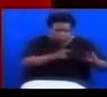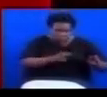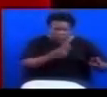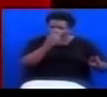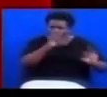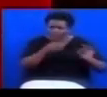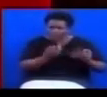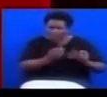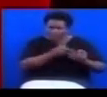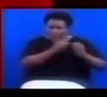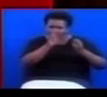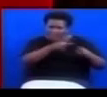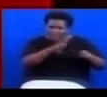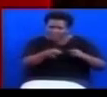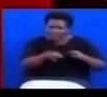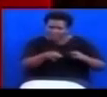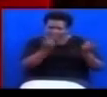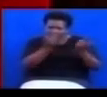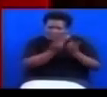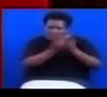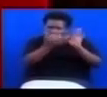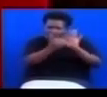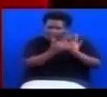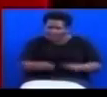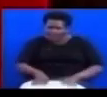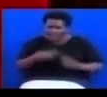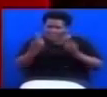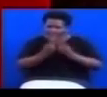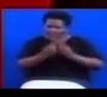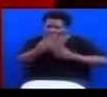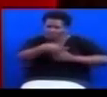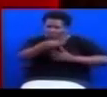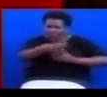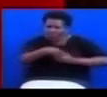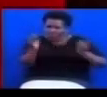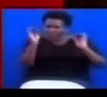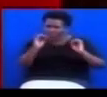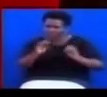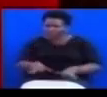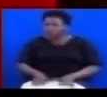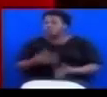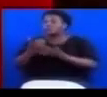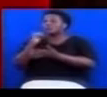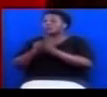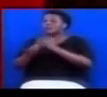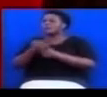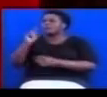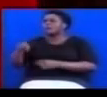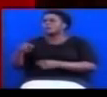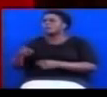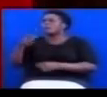Lakini kuangalia kama Mtanzania huyu hata nyonywa. Tunayo mifano mahali pengi mheshimiwa mwenyekiti ambapo Watanzania wameingia mikataba na